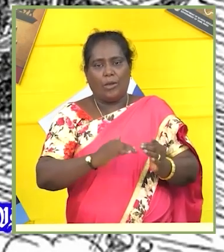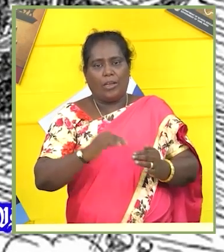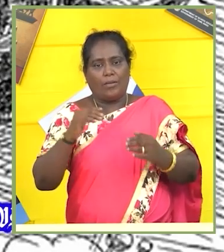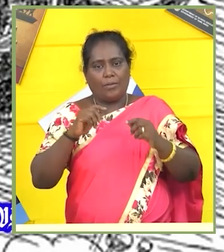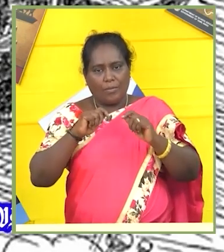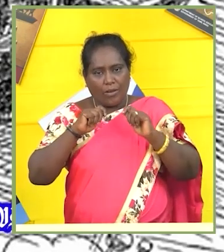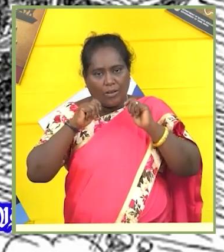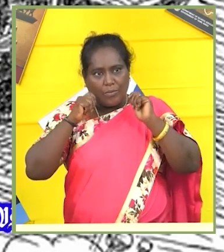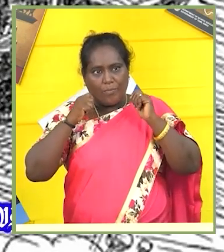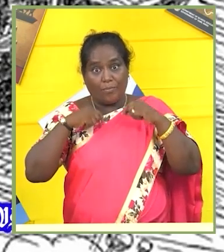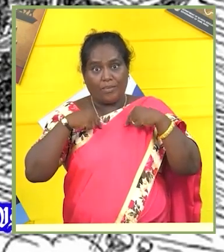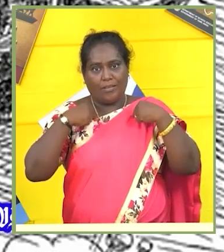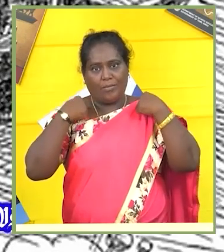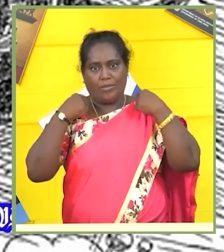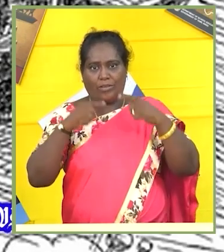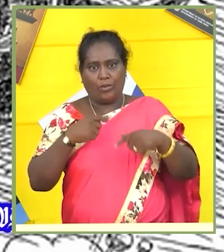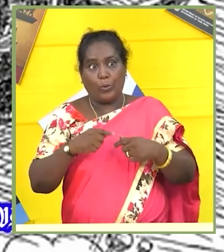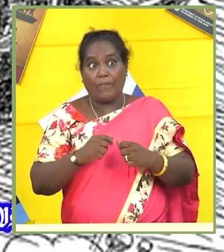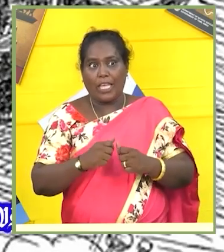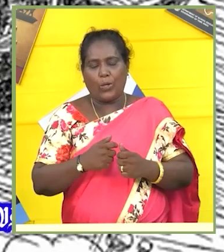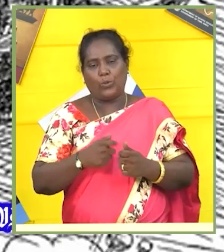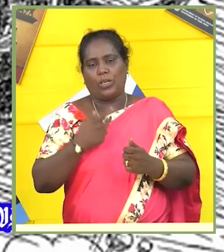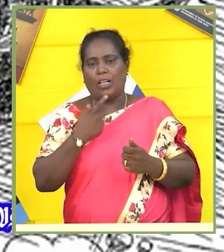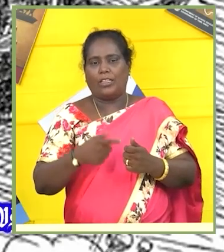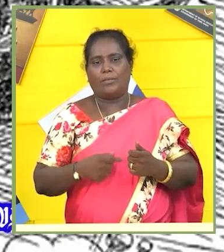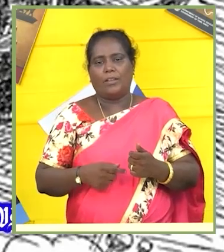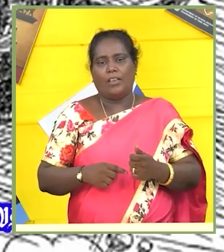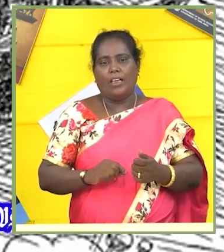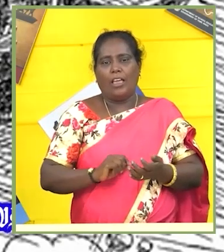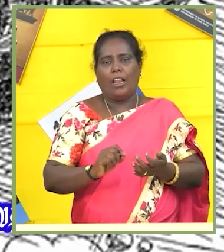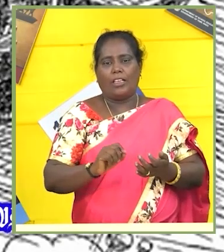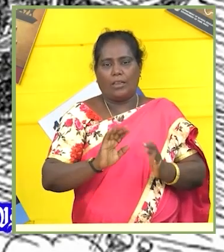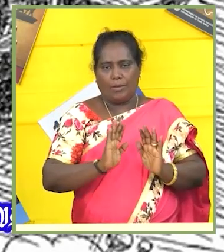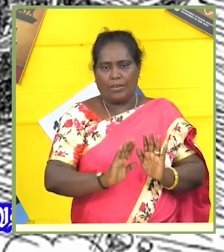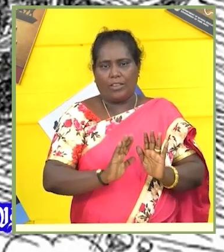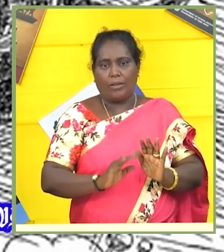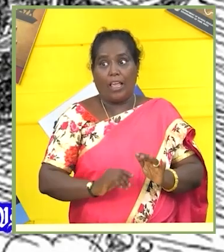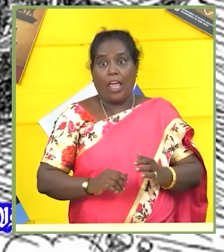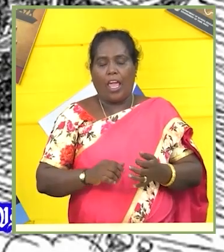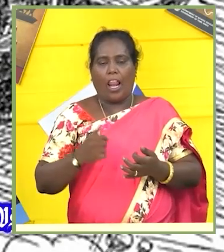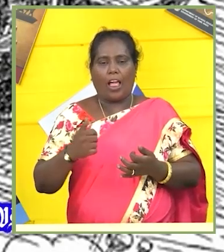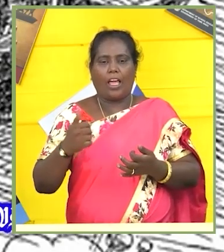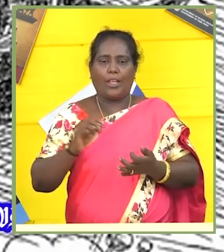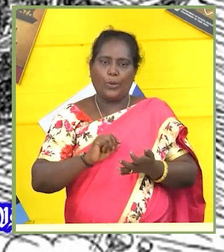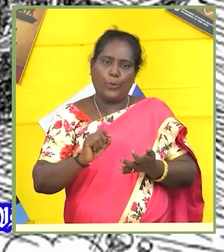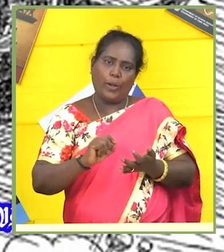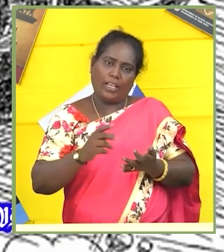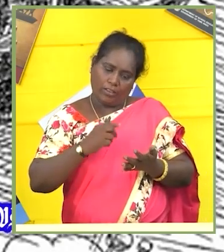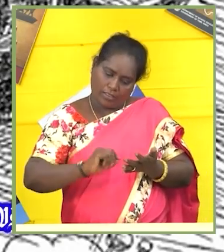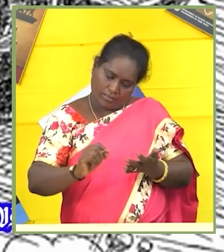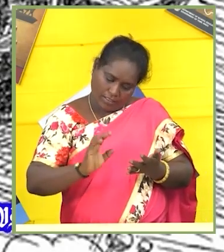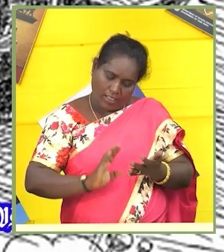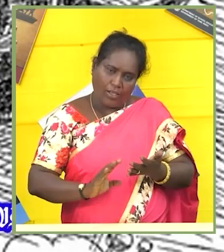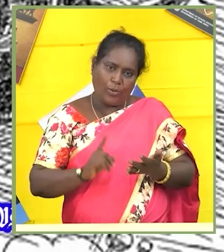வென்றிகளை பற்றி கூறும் இடத்தும் இந்த ஏறுகோள் அப்படிங்கிற சொல்ல பயன்படுத்தியிருக்காங்க. பிற்கால சிற்றிலக்கியங்களுள்